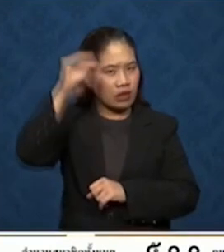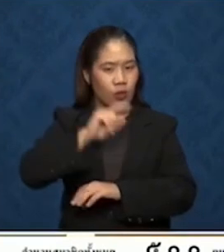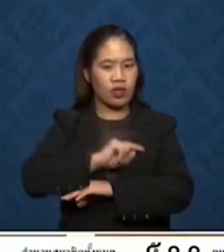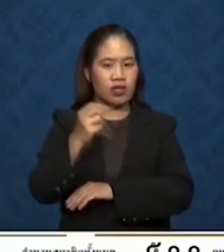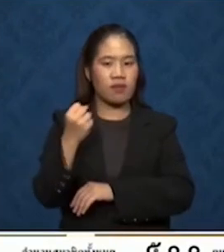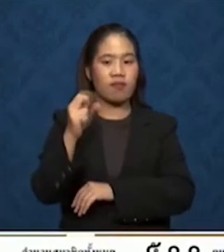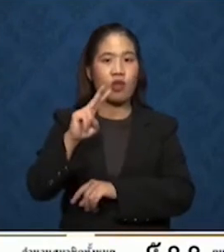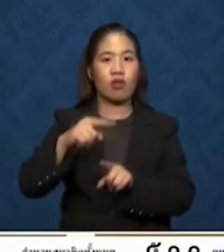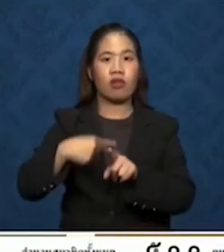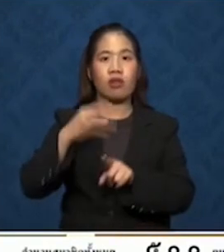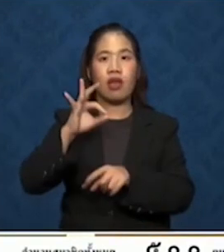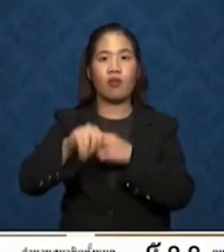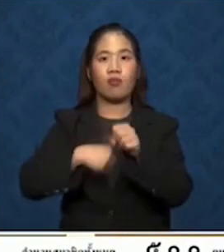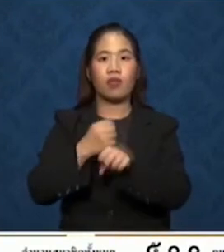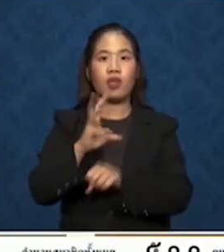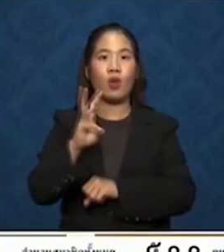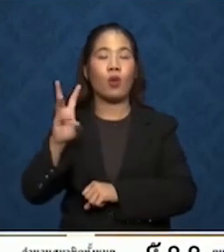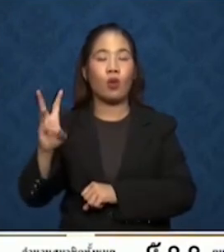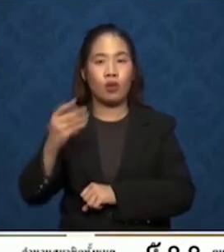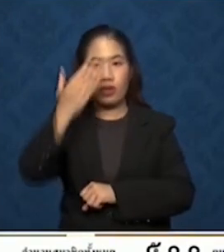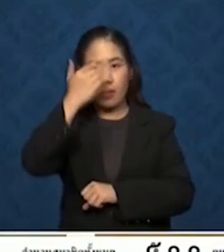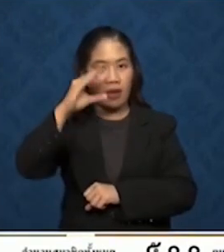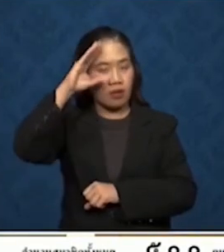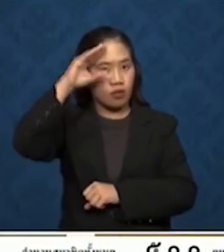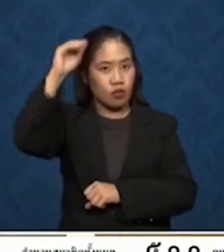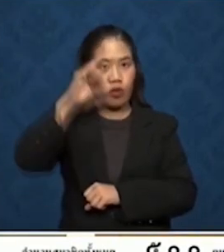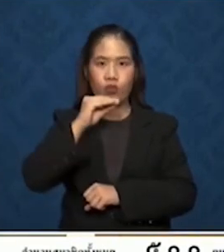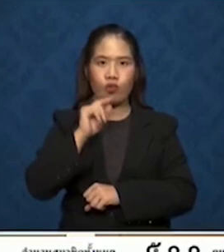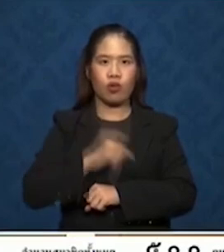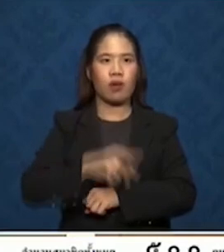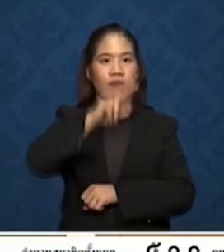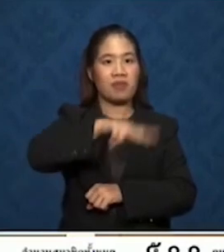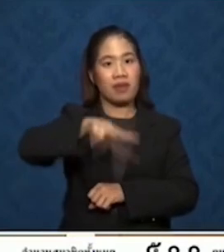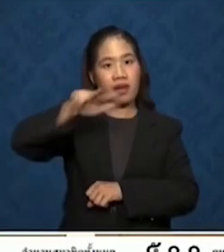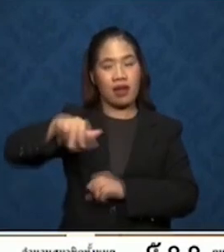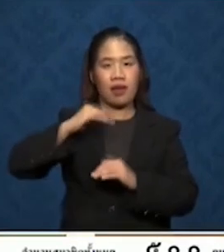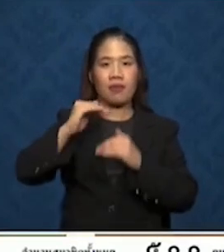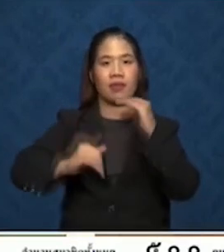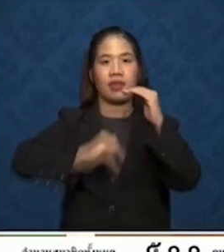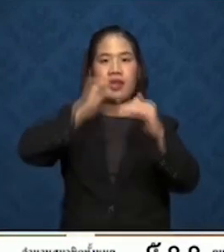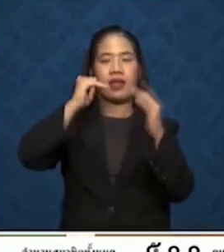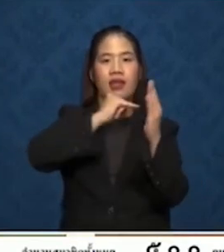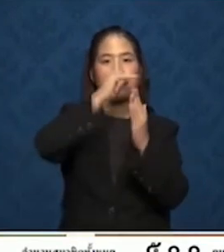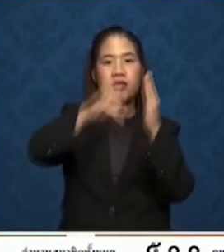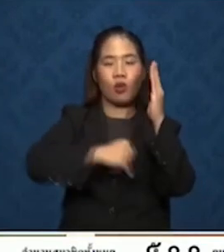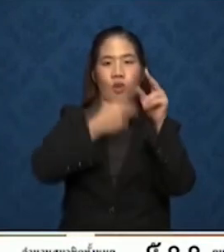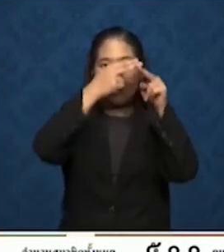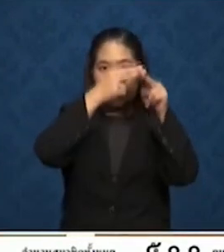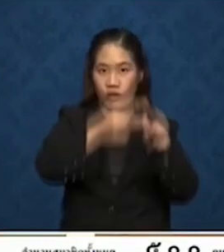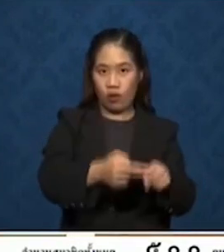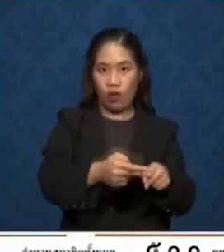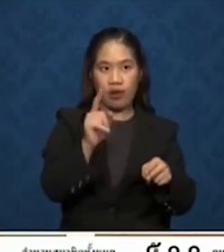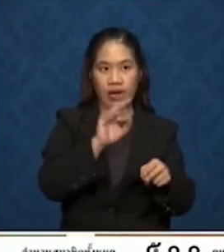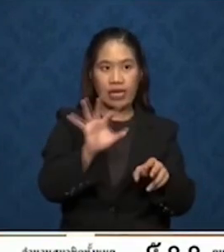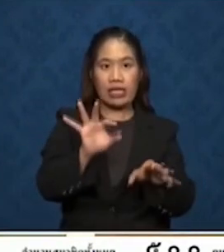กันยายน 2566ท่านได้กล่าวไว้ว่าพรรคเพื่อไทยพัฒนาจังหวัดเฉพาะจังหวัดที่